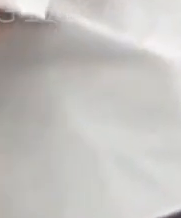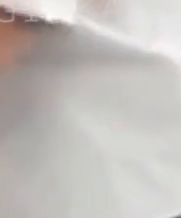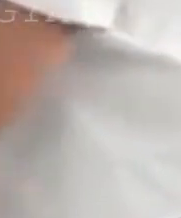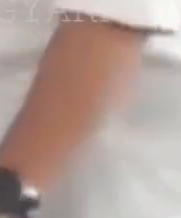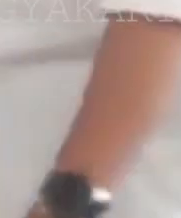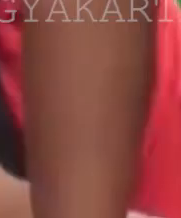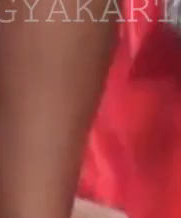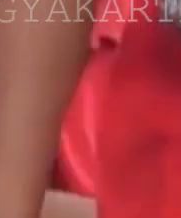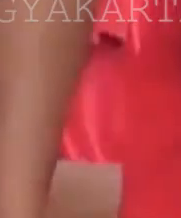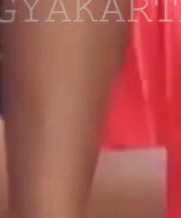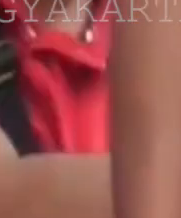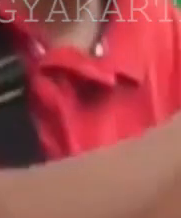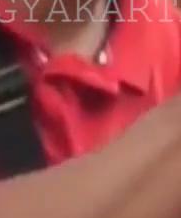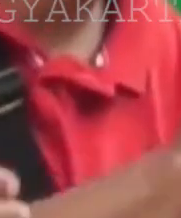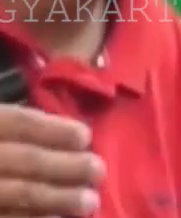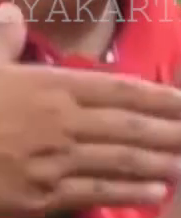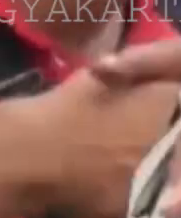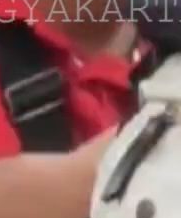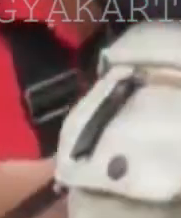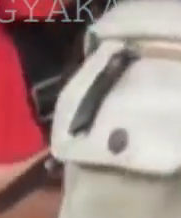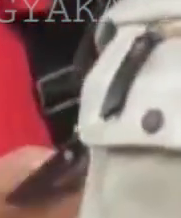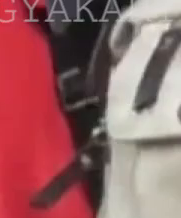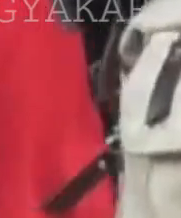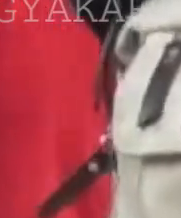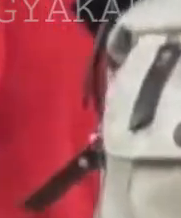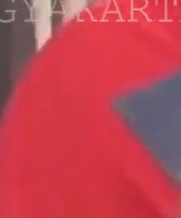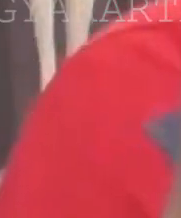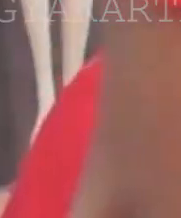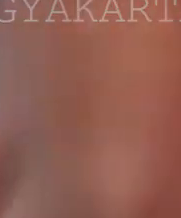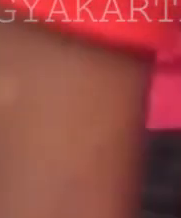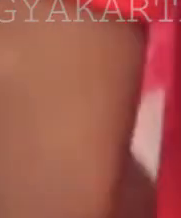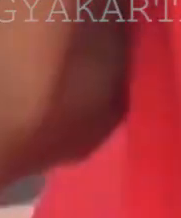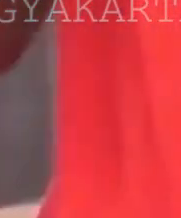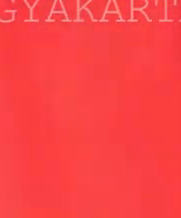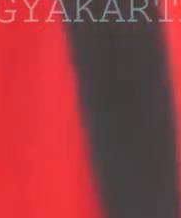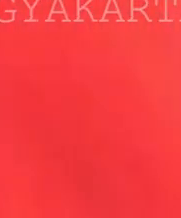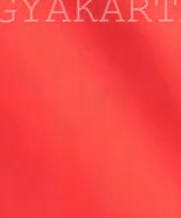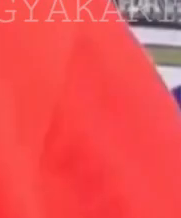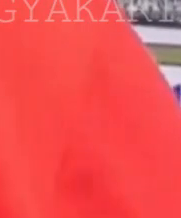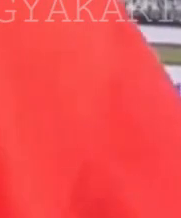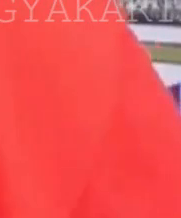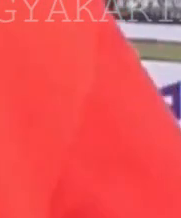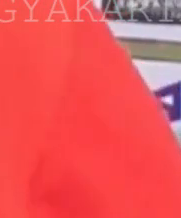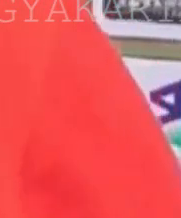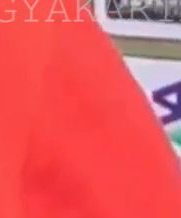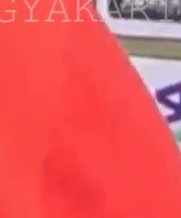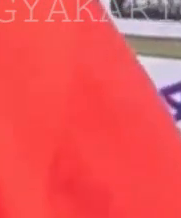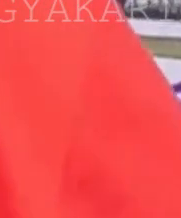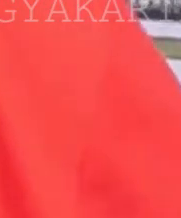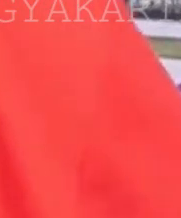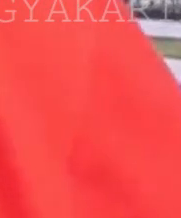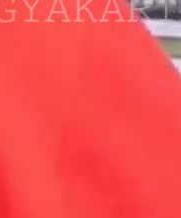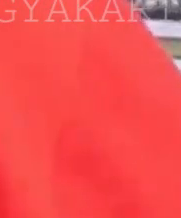peternak kambing Kaligesing nasional untuk menarik minat peternak kalangan milenial di era tahun